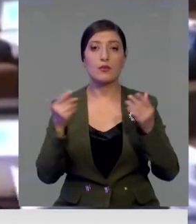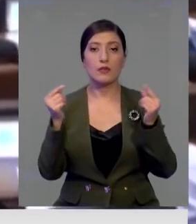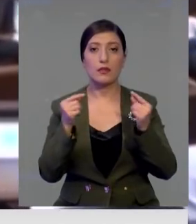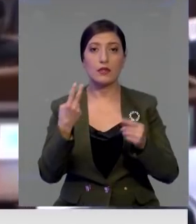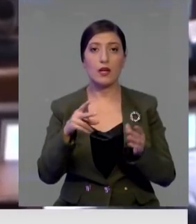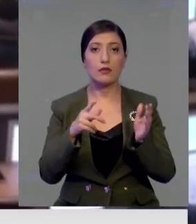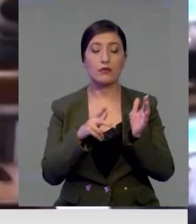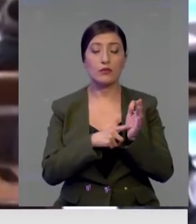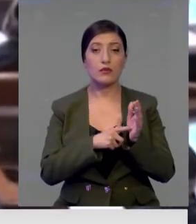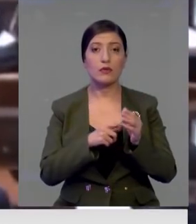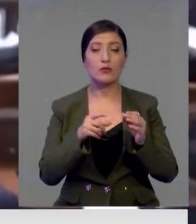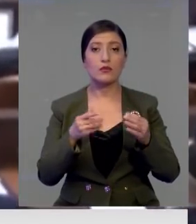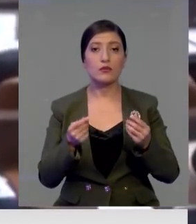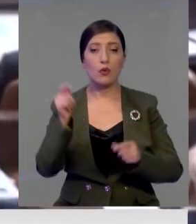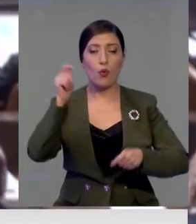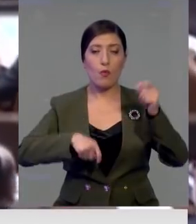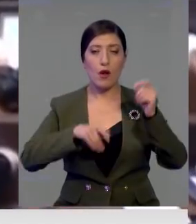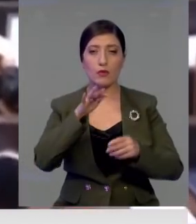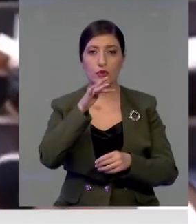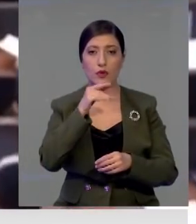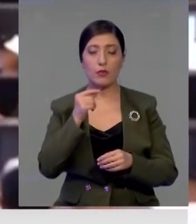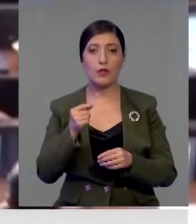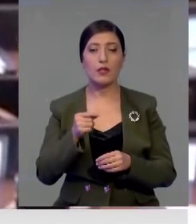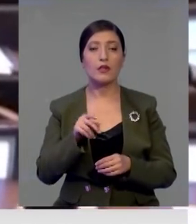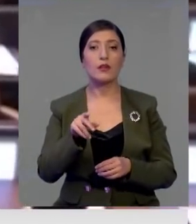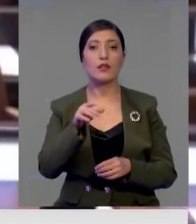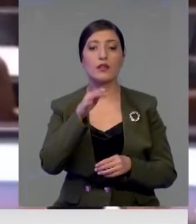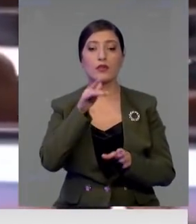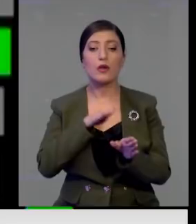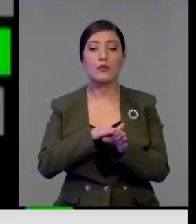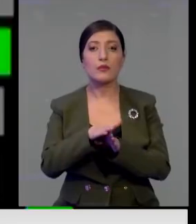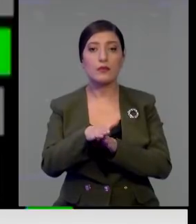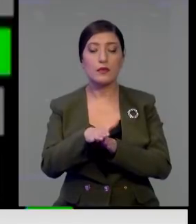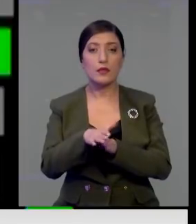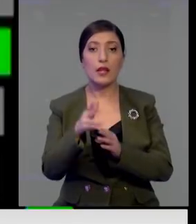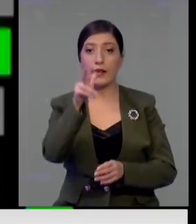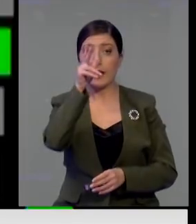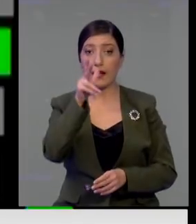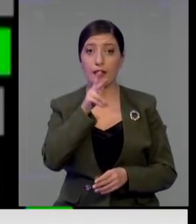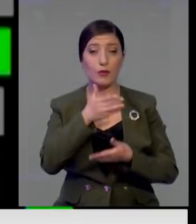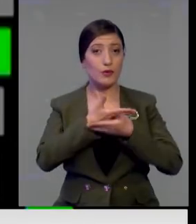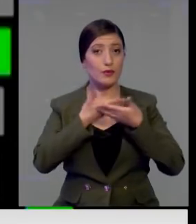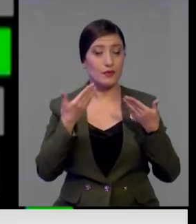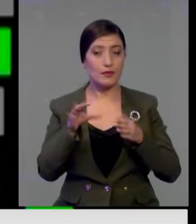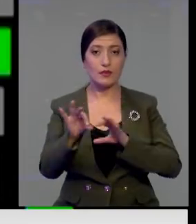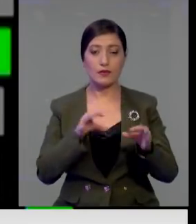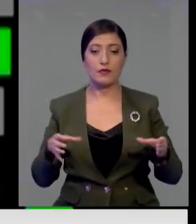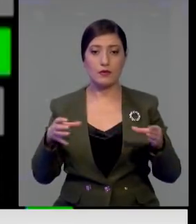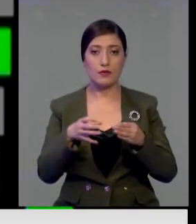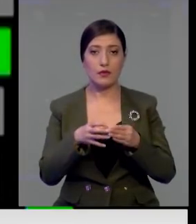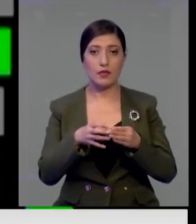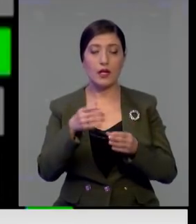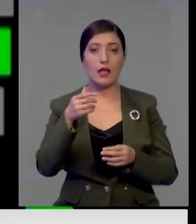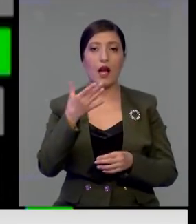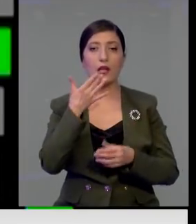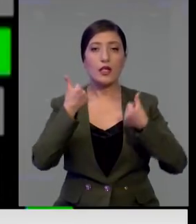22-րդ գումարման կնեսետը հակառեկորդ է սահմանել լիազորությունների ժամկետի տևողությամբ, 3 ամիս էլ չկա, ինչ այն ձևավորվել է։ Կնեսետի